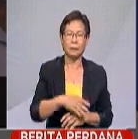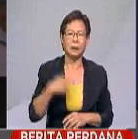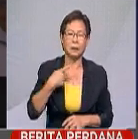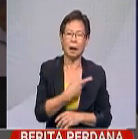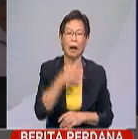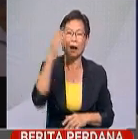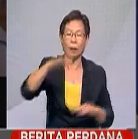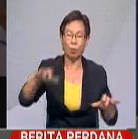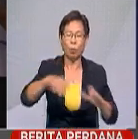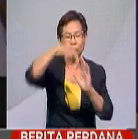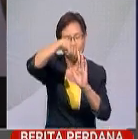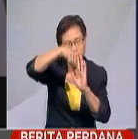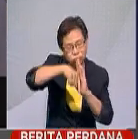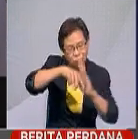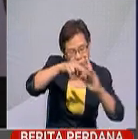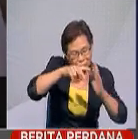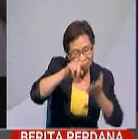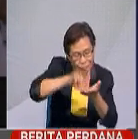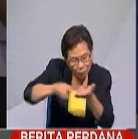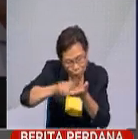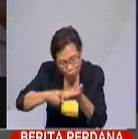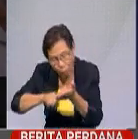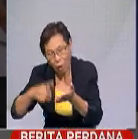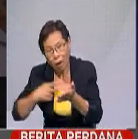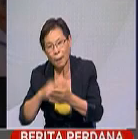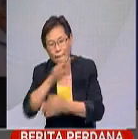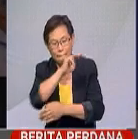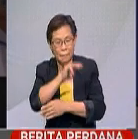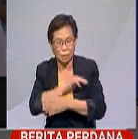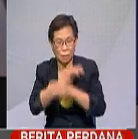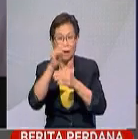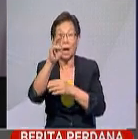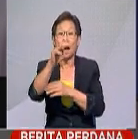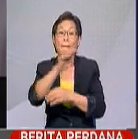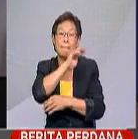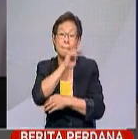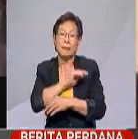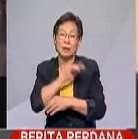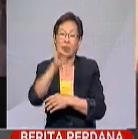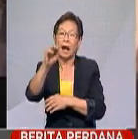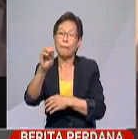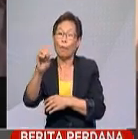Kita akan buat perincian ya. Dijangka. Dan menteri akan umumkan secara detail.